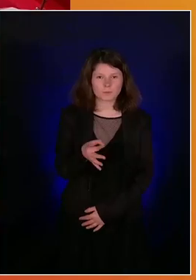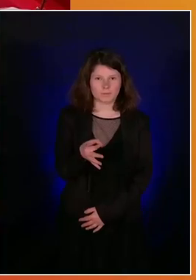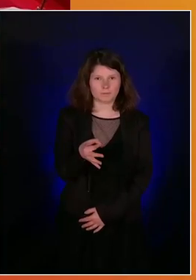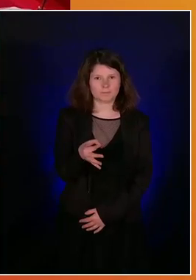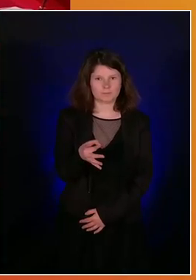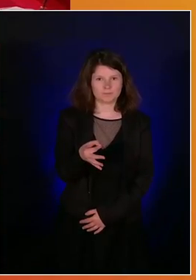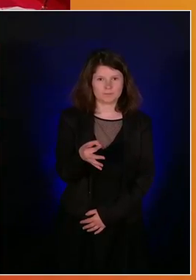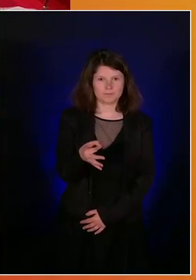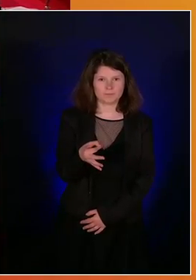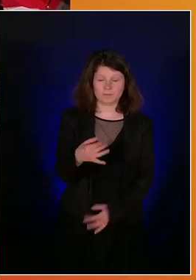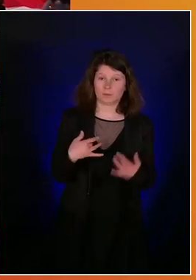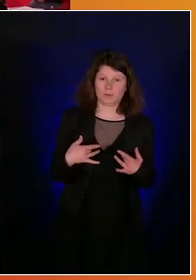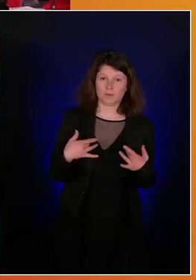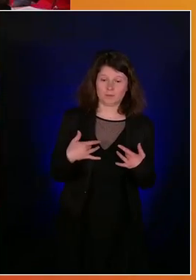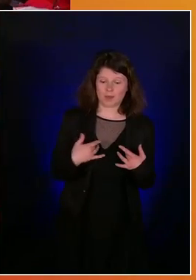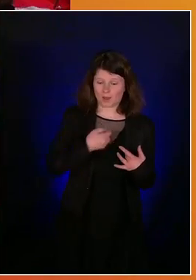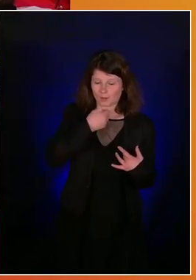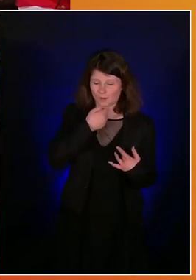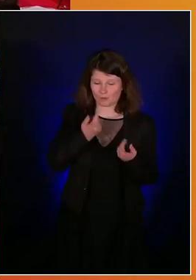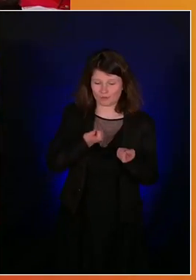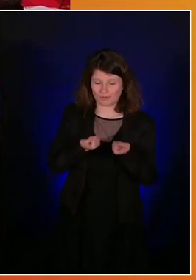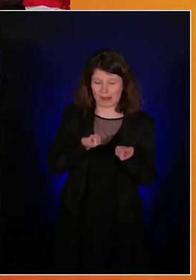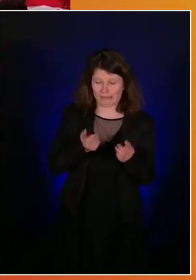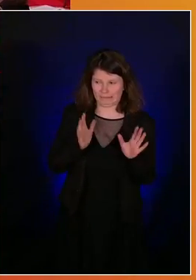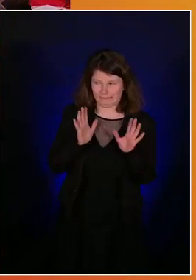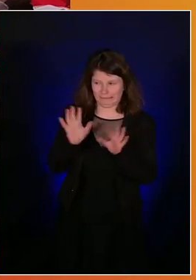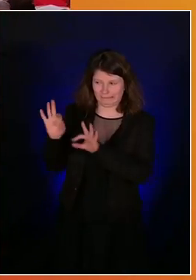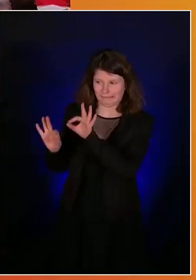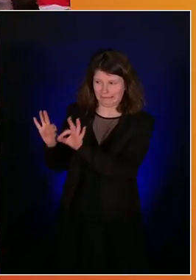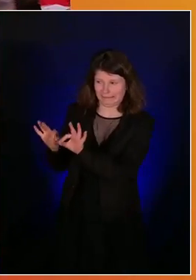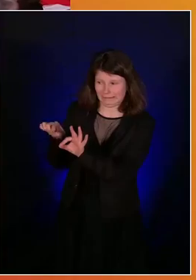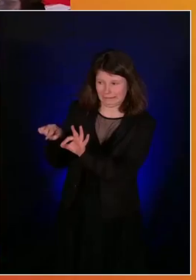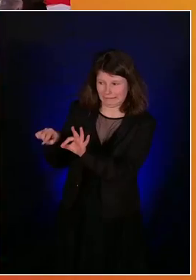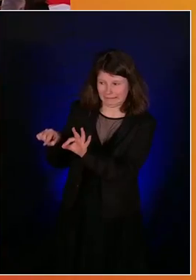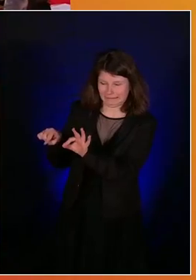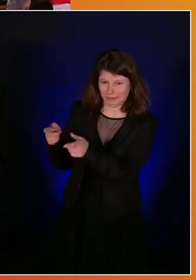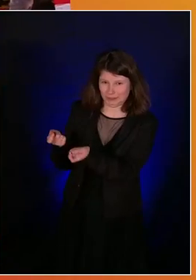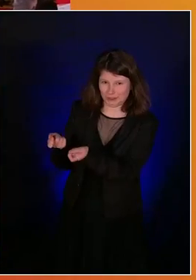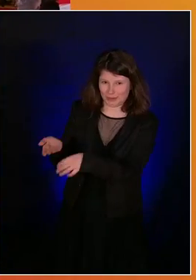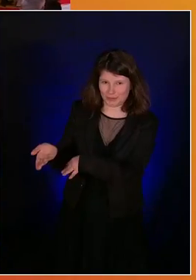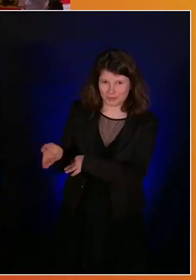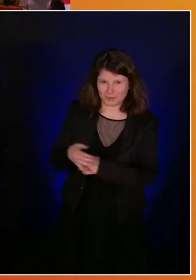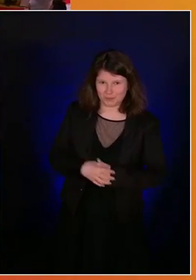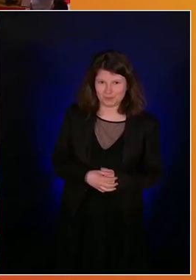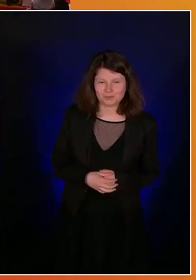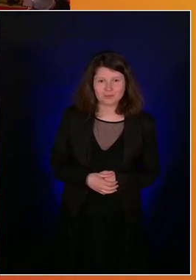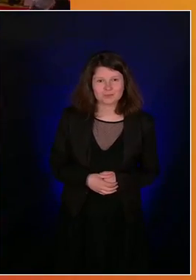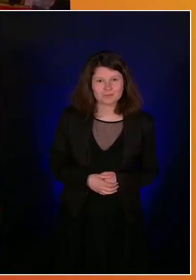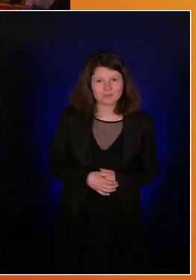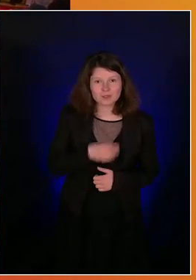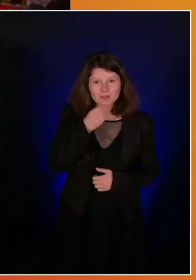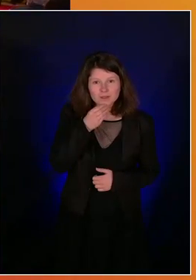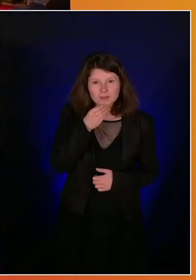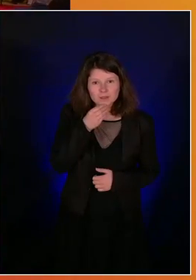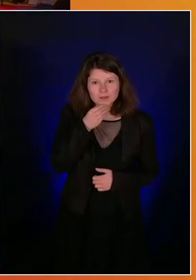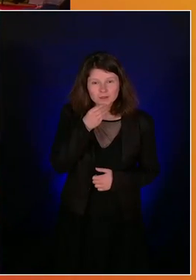ah c'est pas moi qui commande les micros c'est la régie c'est la régie là-bas c'est la régie qui commande les micros et ben écoute ils y sont je pense si